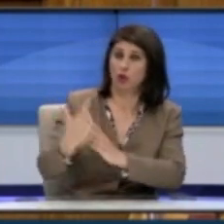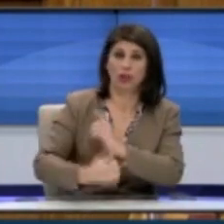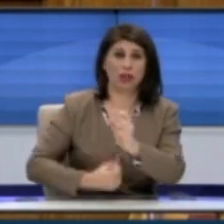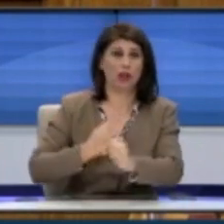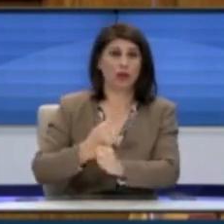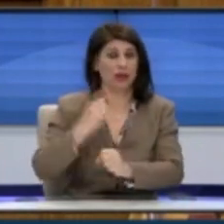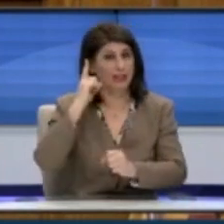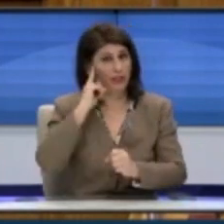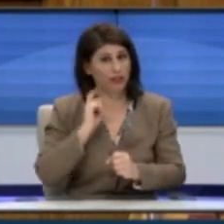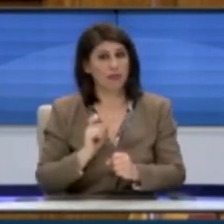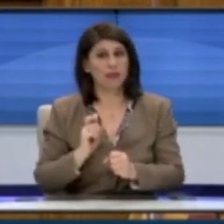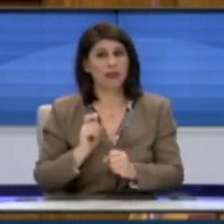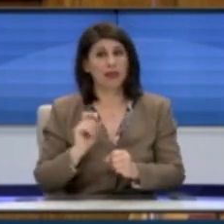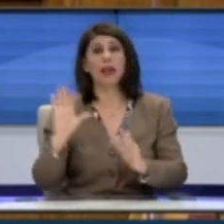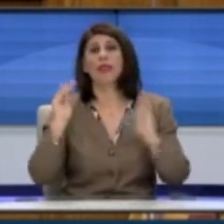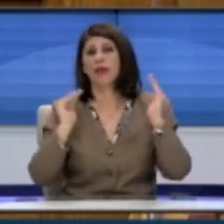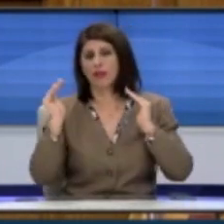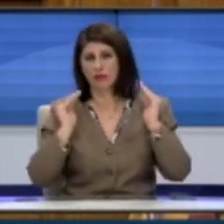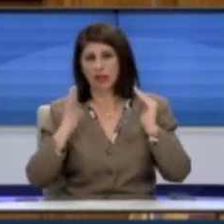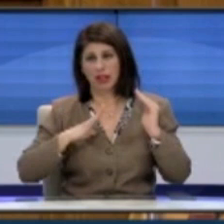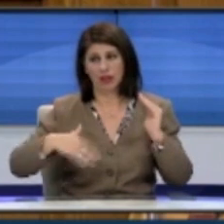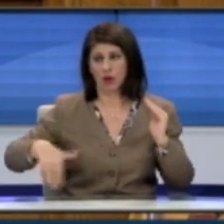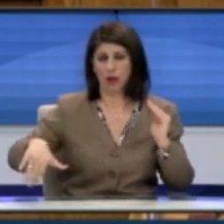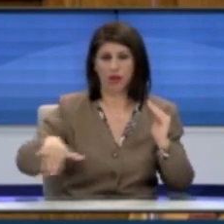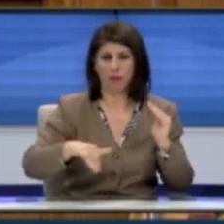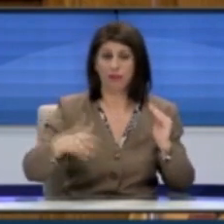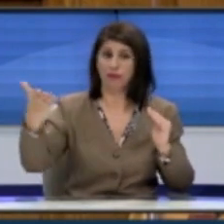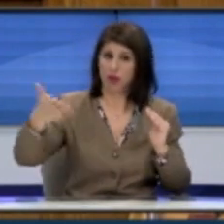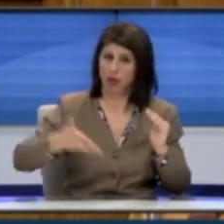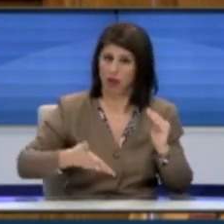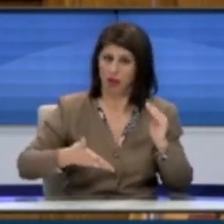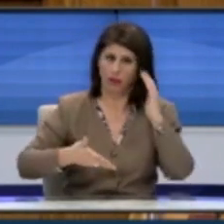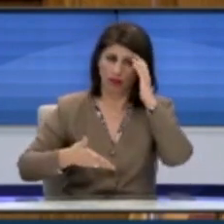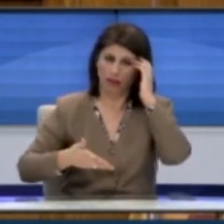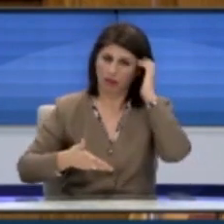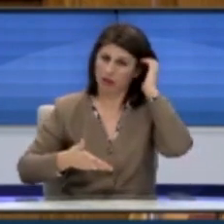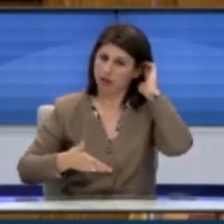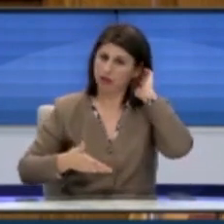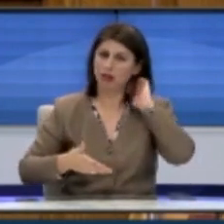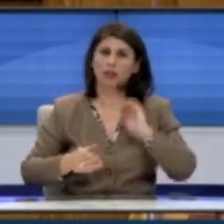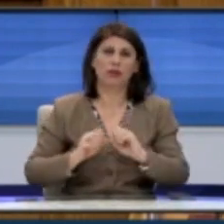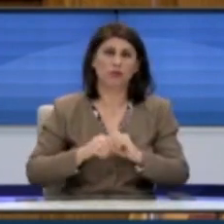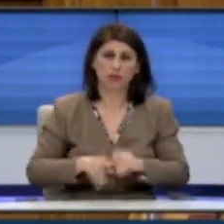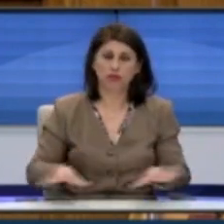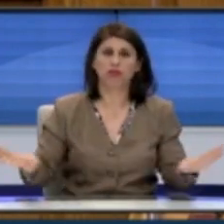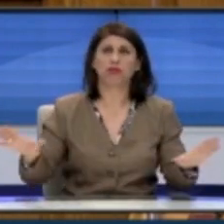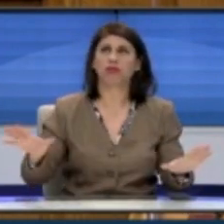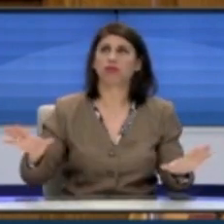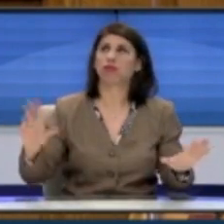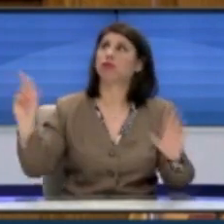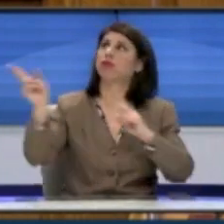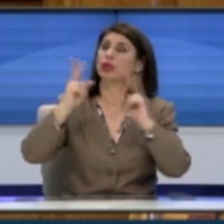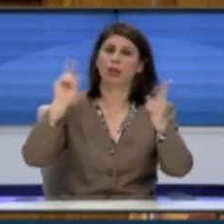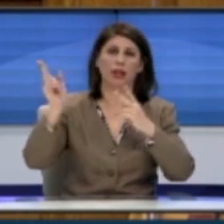ως δεδομένα και αδιαμφισβήτητα για το λαό. Ήρθε να σκορπίσει στους τέσσερις ανέμους